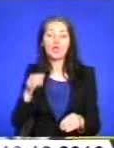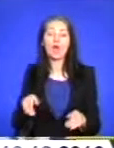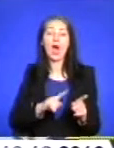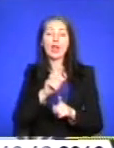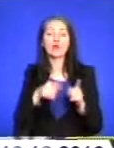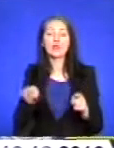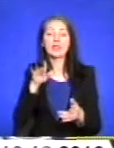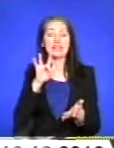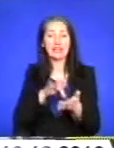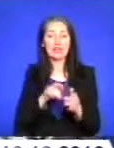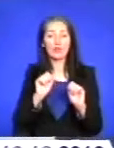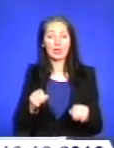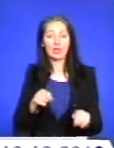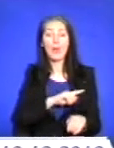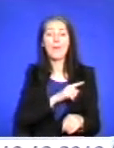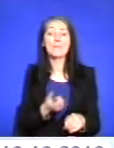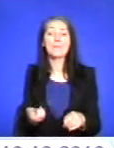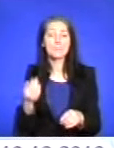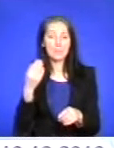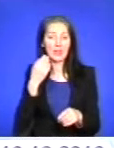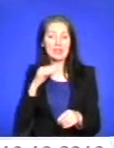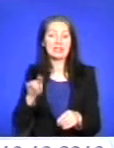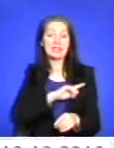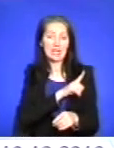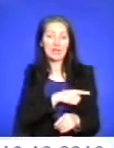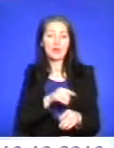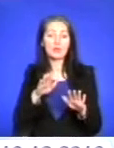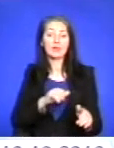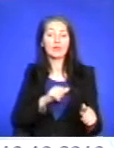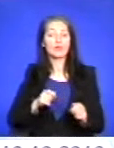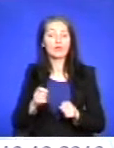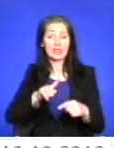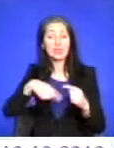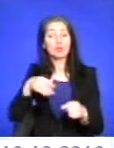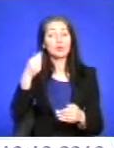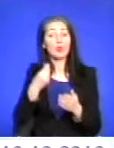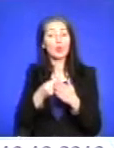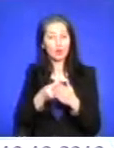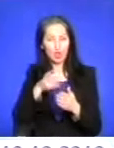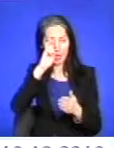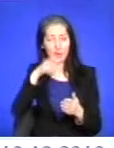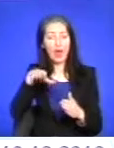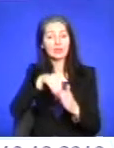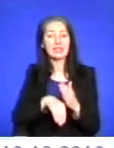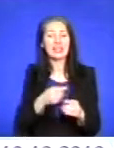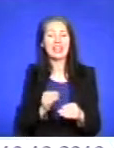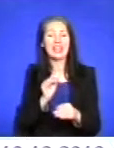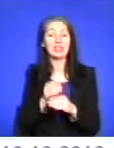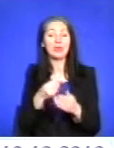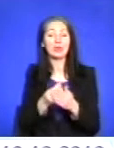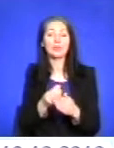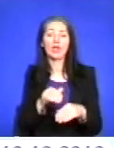влади, підсилювати місцеве самоврядування. І ви знаєте, що на наступний бюджет закладені як додаткові ресурси, в загальний обсяг 9